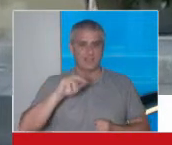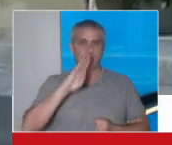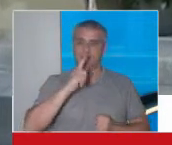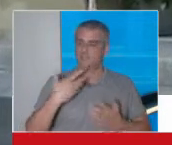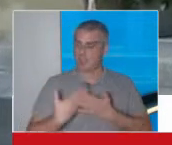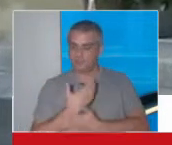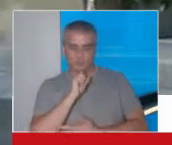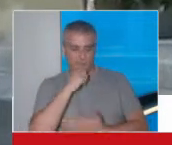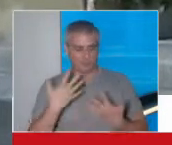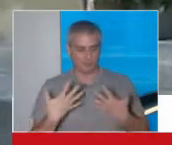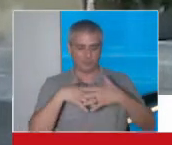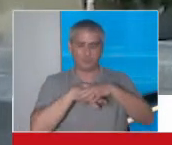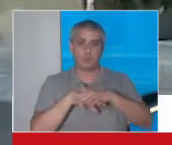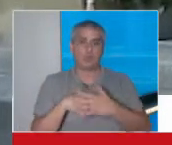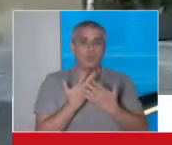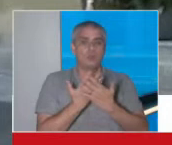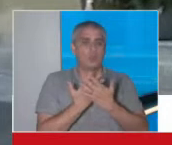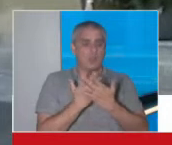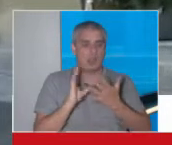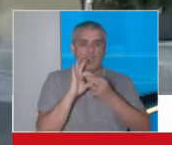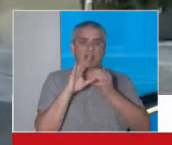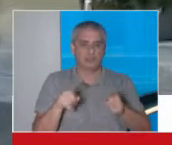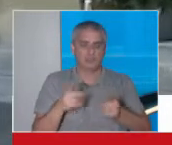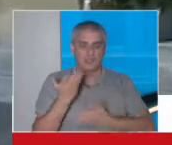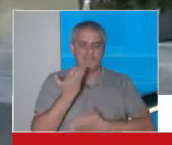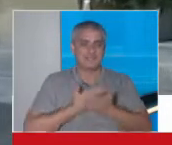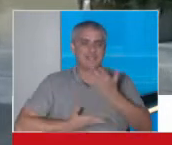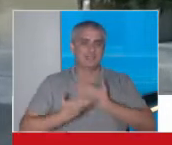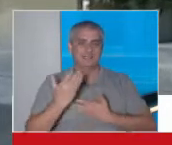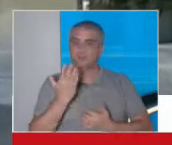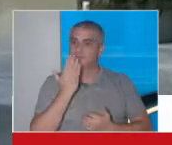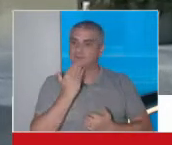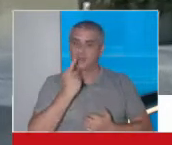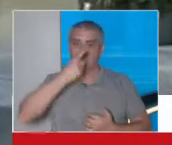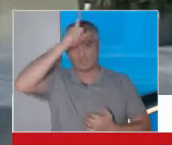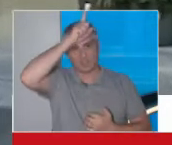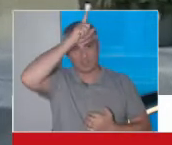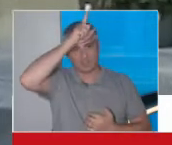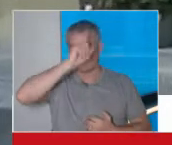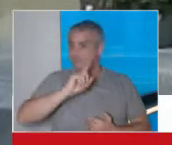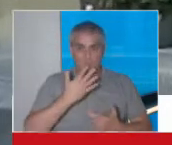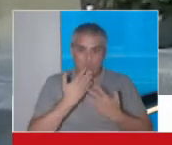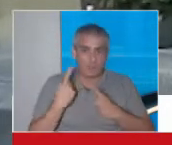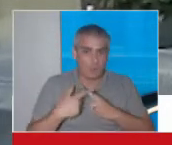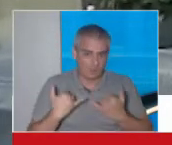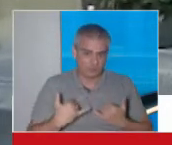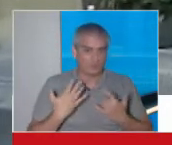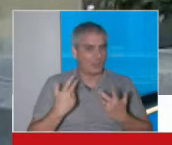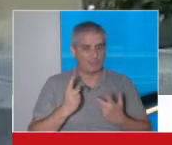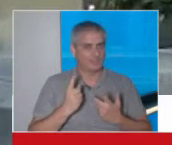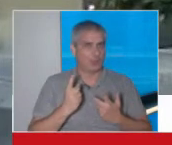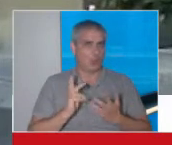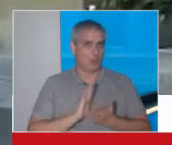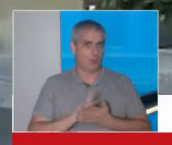ישן וחדש, בעצם מוכיח לנו עד כמה הקשר הזה, מערכת היחסים הזאת בין ישראל לבין גרמניה, אם זה לא היה ברור עד כה, כמה היא לא